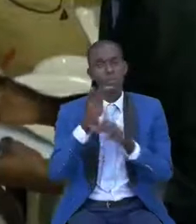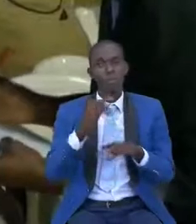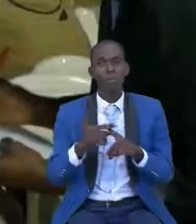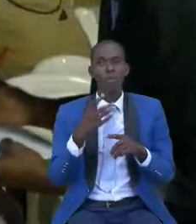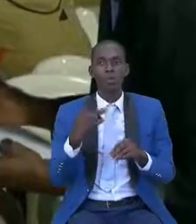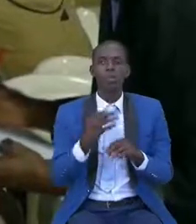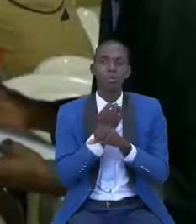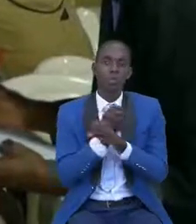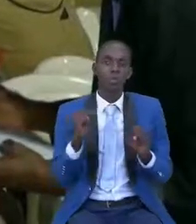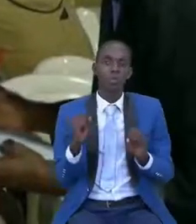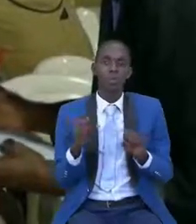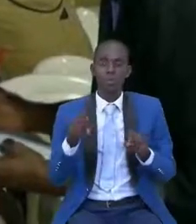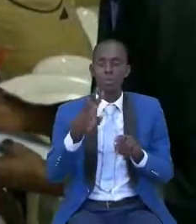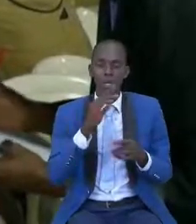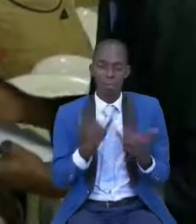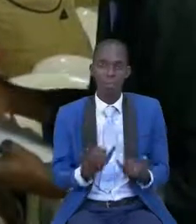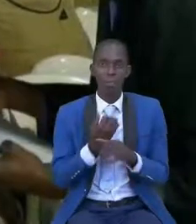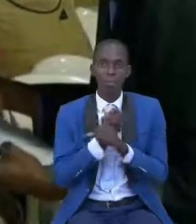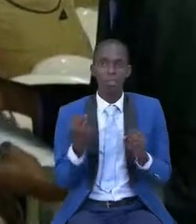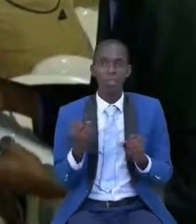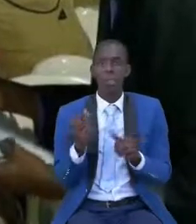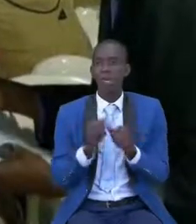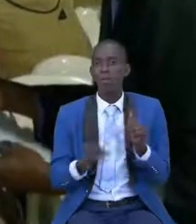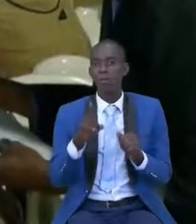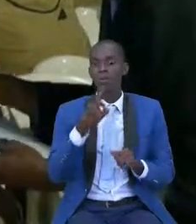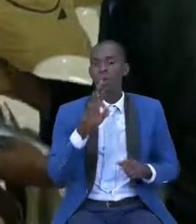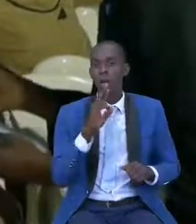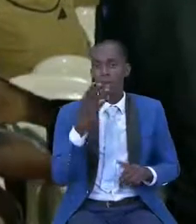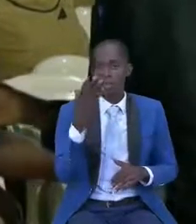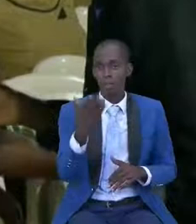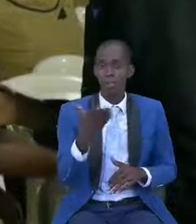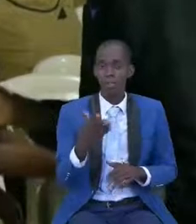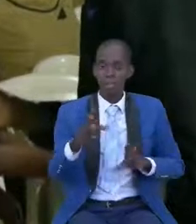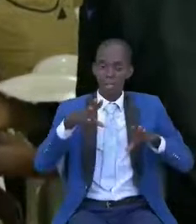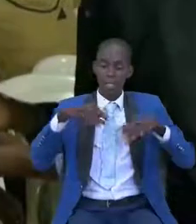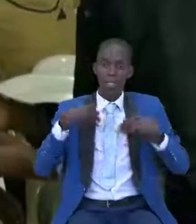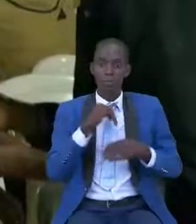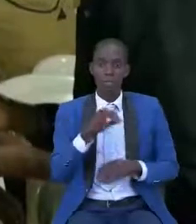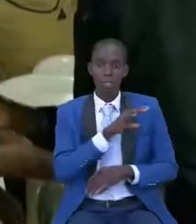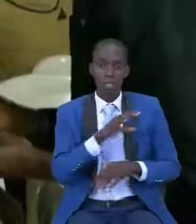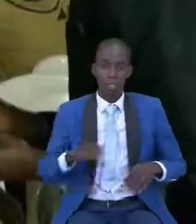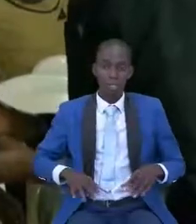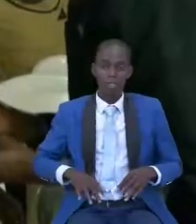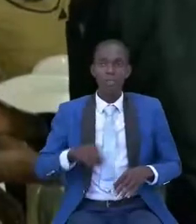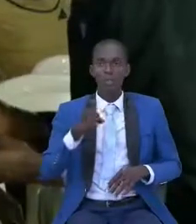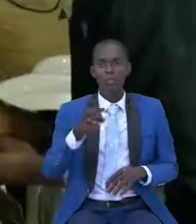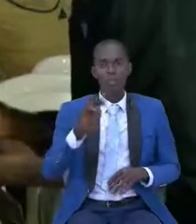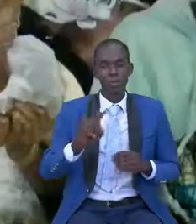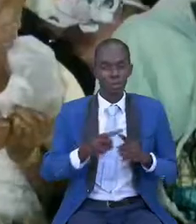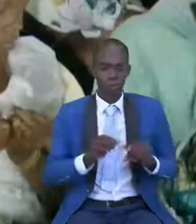la parole de Dieu pour le salut, tu es maintenant né de nouveau. Partout dans le monde, vous avez levé la